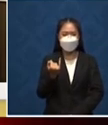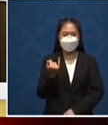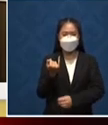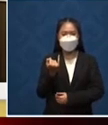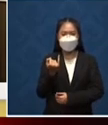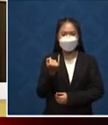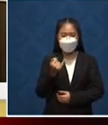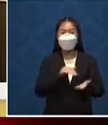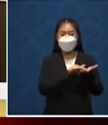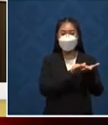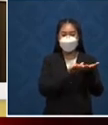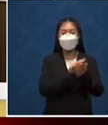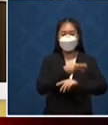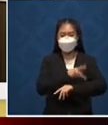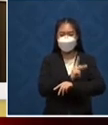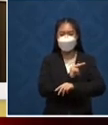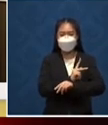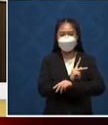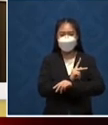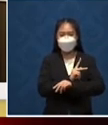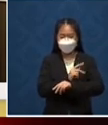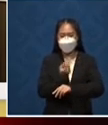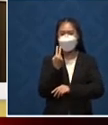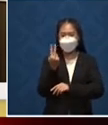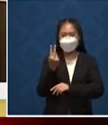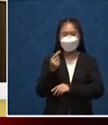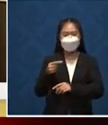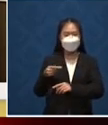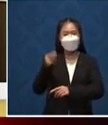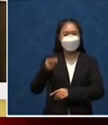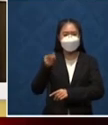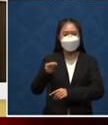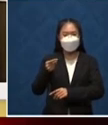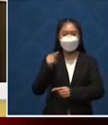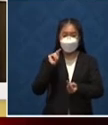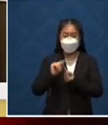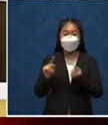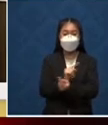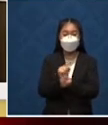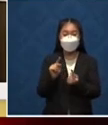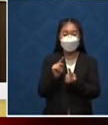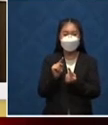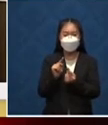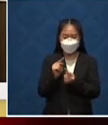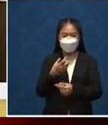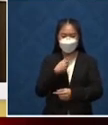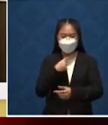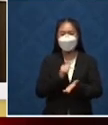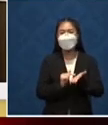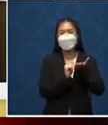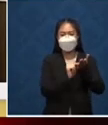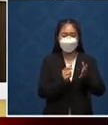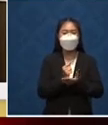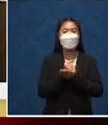ต้องขออภัยจริงๆครับท่านประธานที่ผมต้องนำเอาสิ่งที่ปรากฏขึ้นในสังคมนี้ในบ้านนี้นี่ขึ้นมาใช้ประกอบ